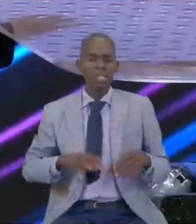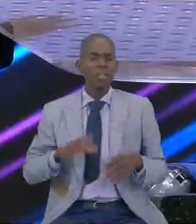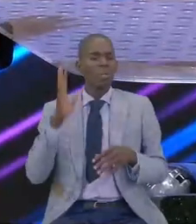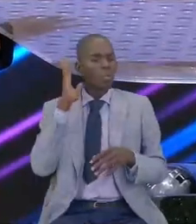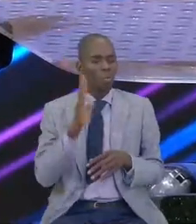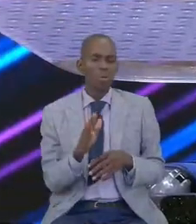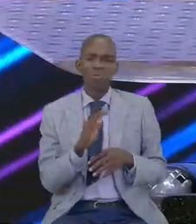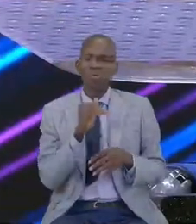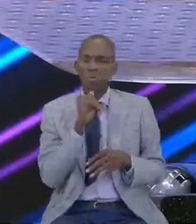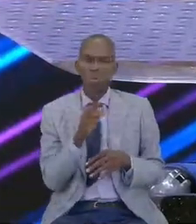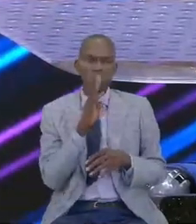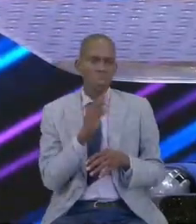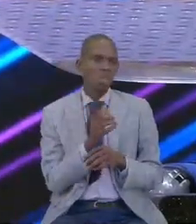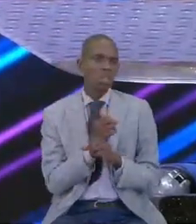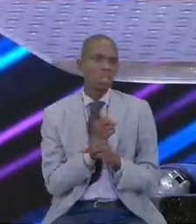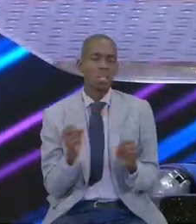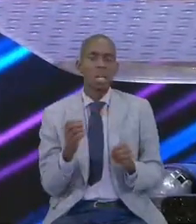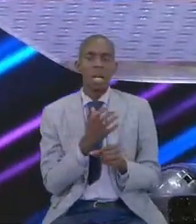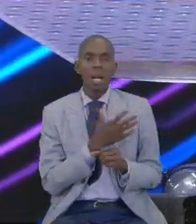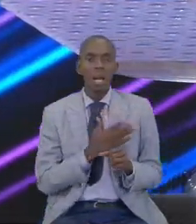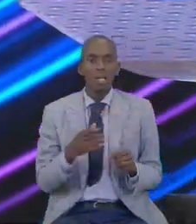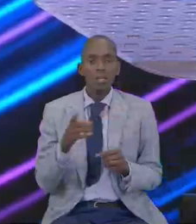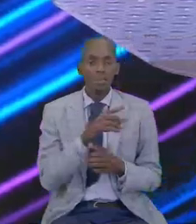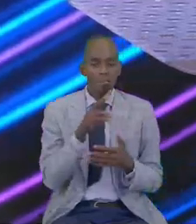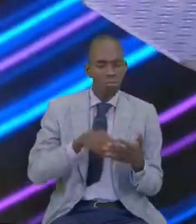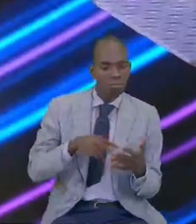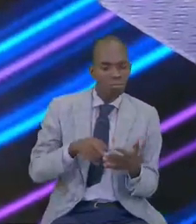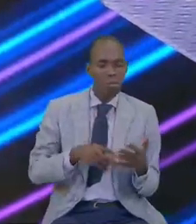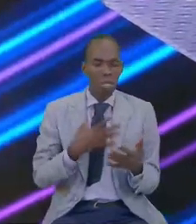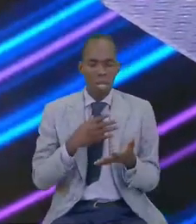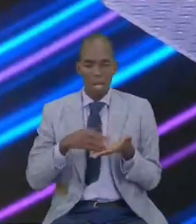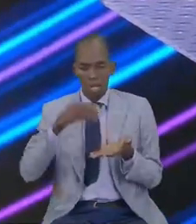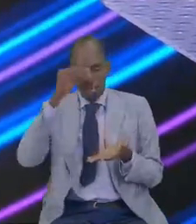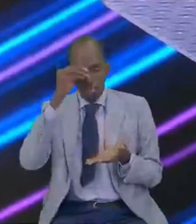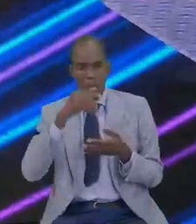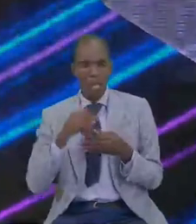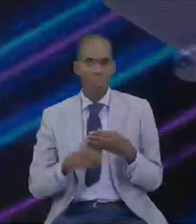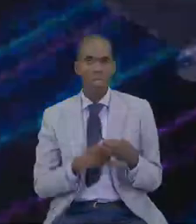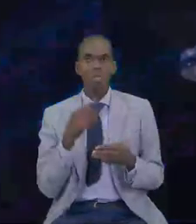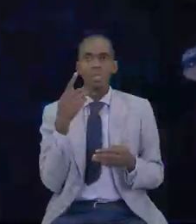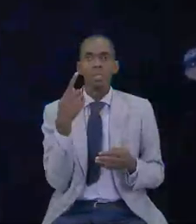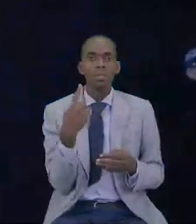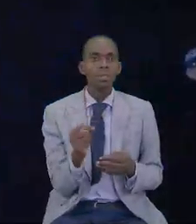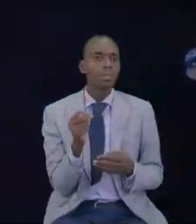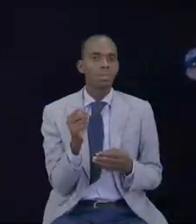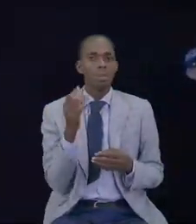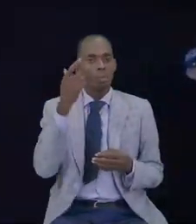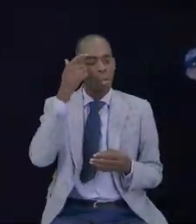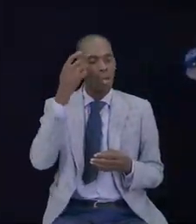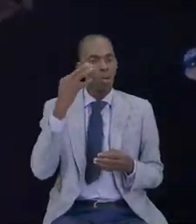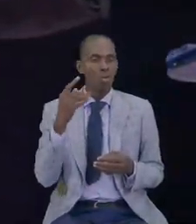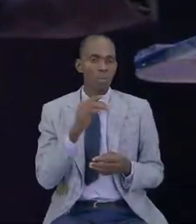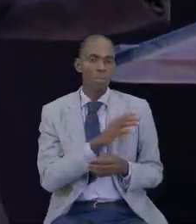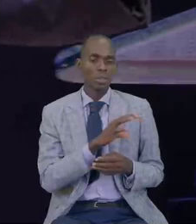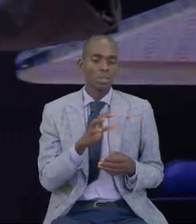pas né de nouveau. Et ils lisent même, et ils apprennent même concernant la vie du chrétien qui suit Christ. On